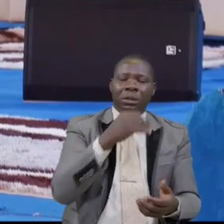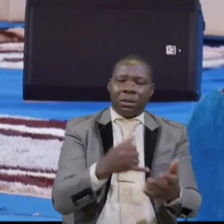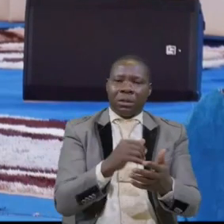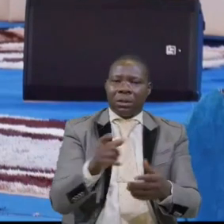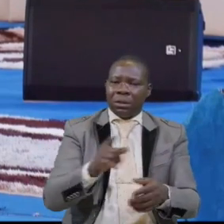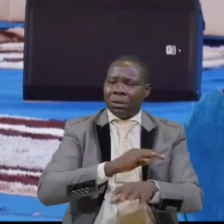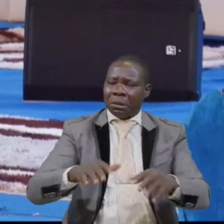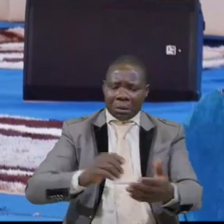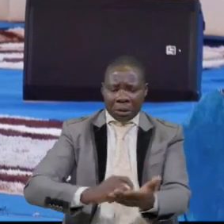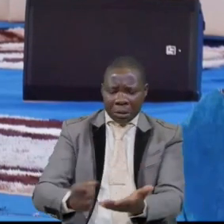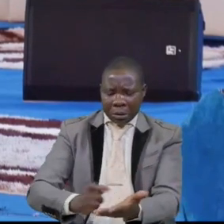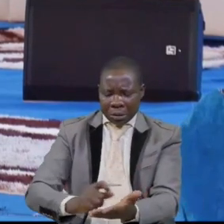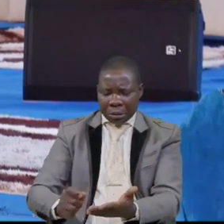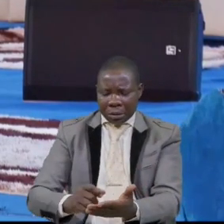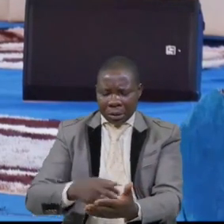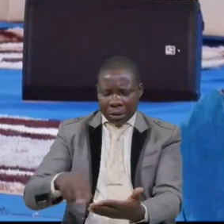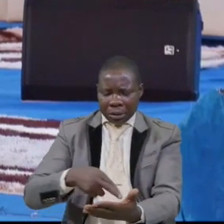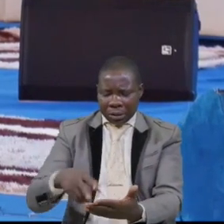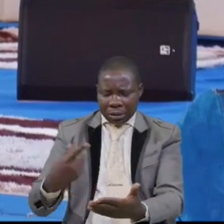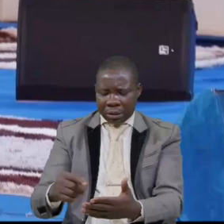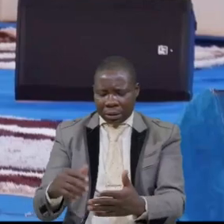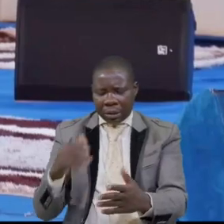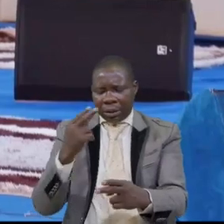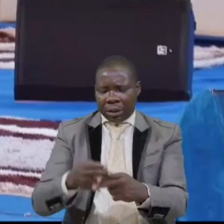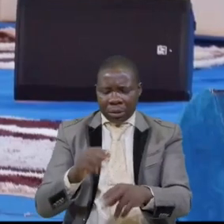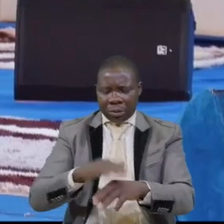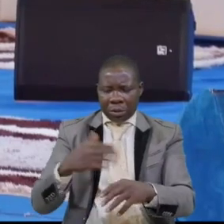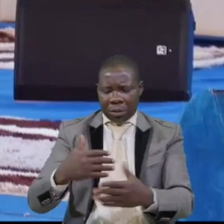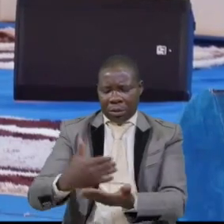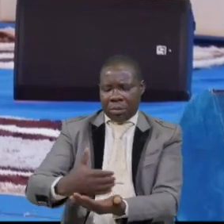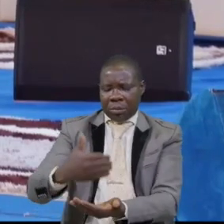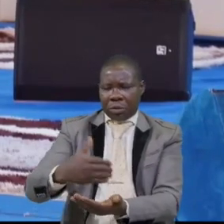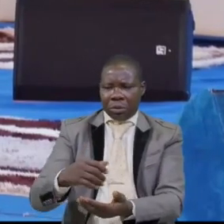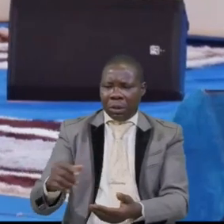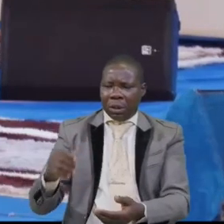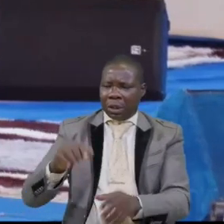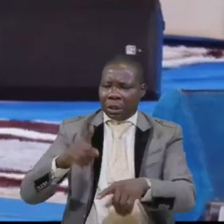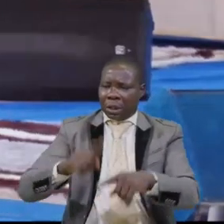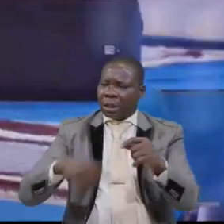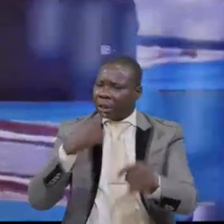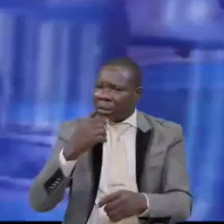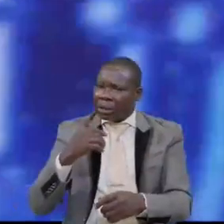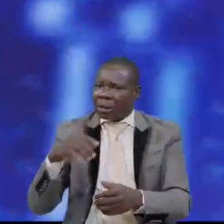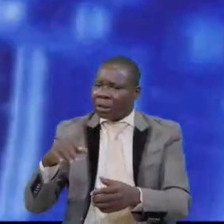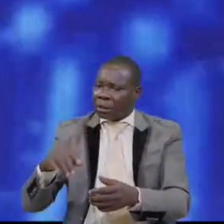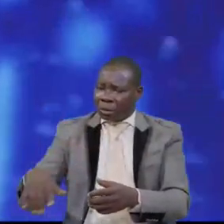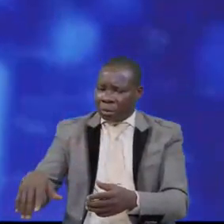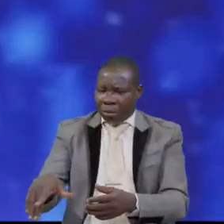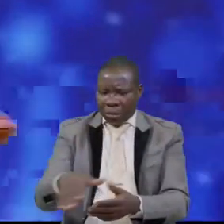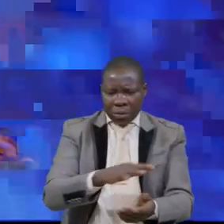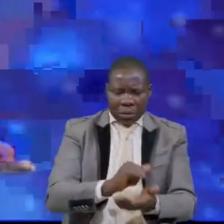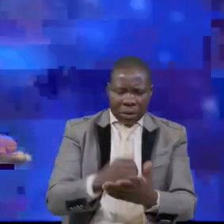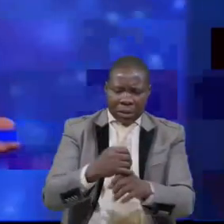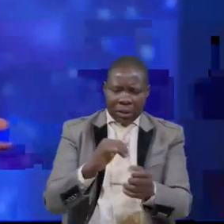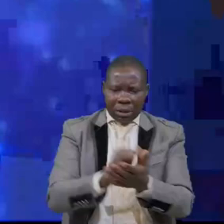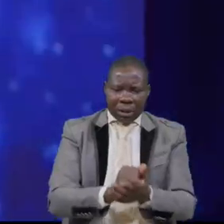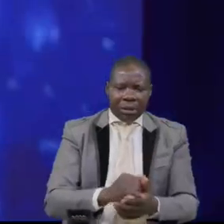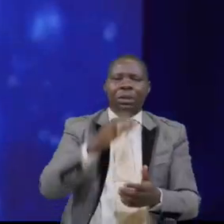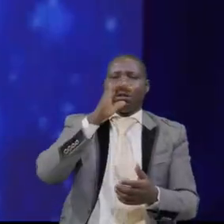Et il ne lit même pas ce qui est écrit sur la bouteille. Ah, ceux qui ont bu ceci, qui ont mangé cela avant